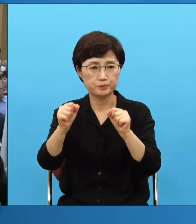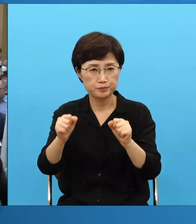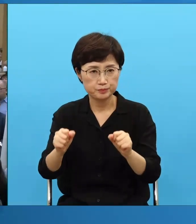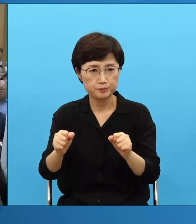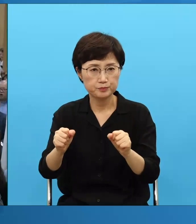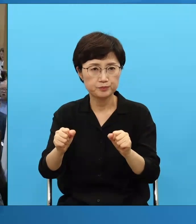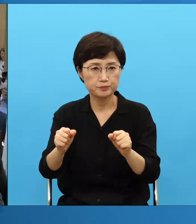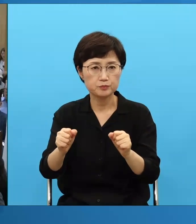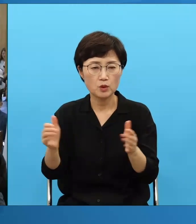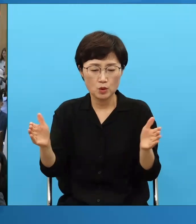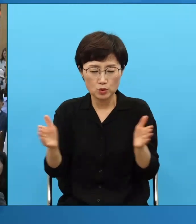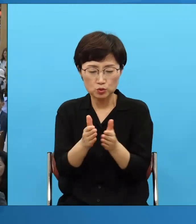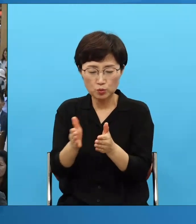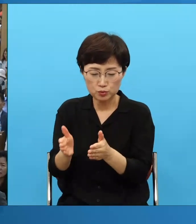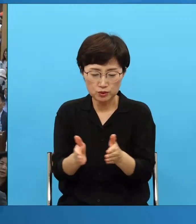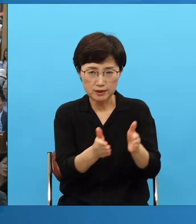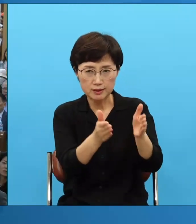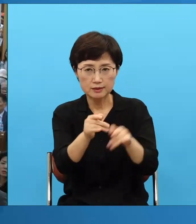함께하시네